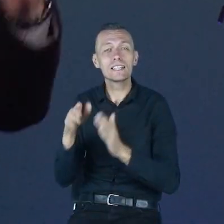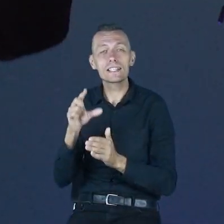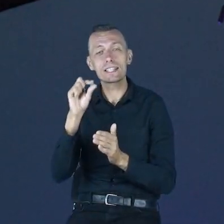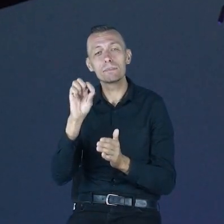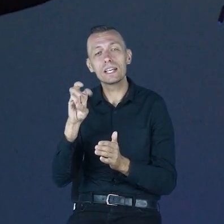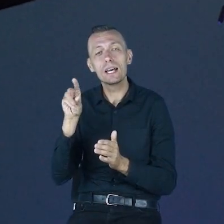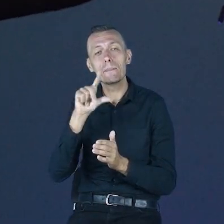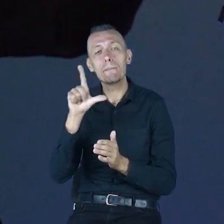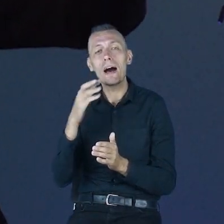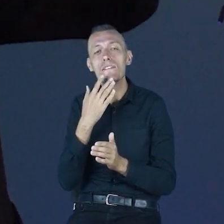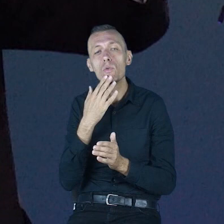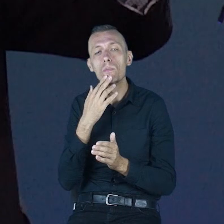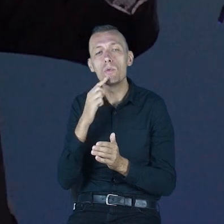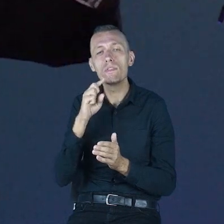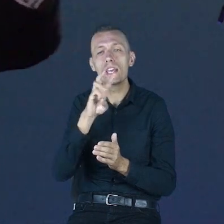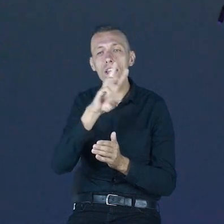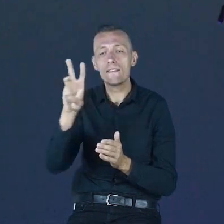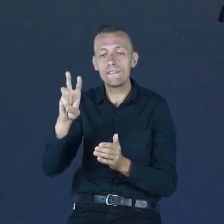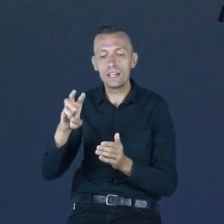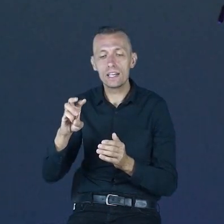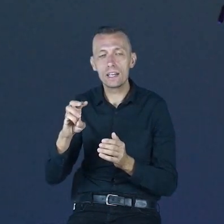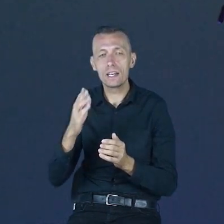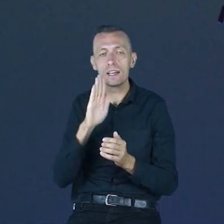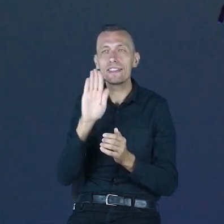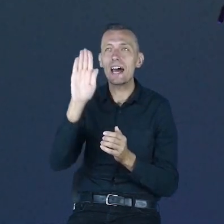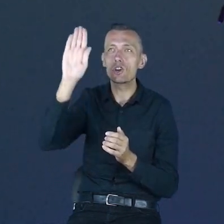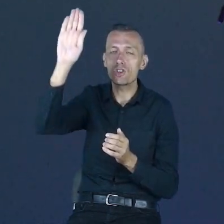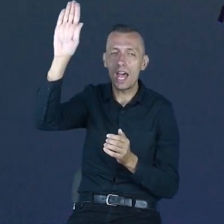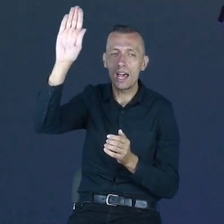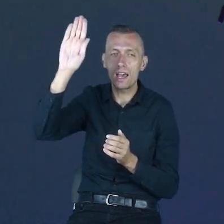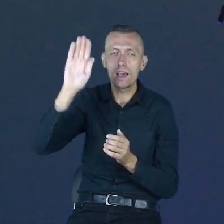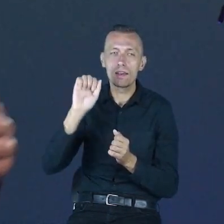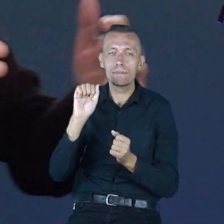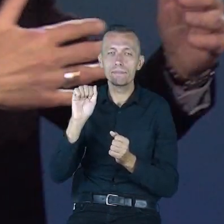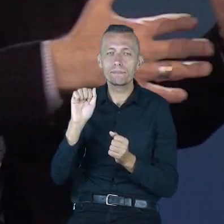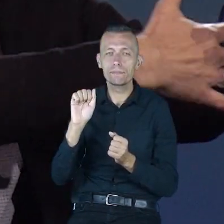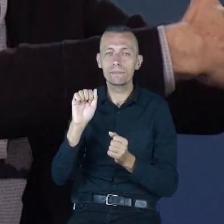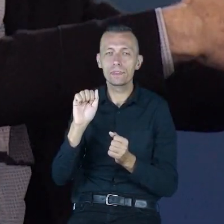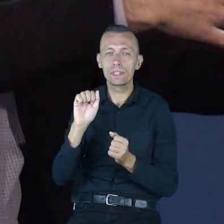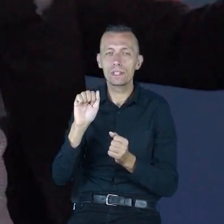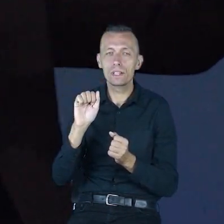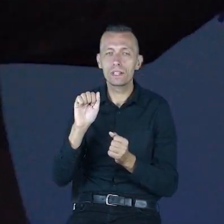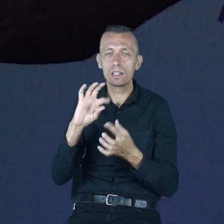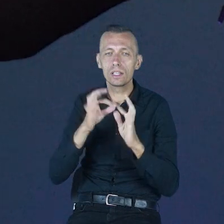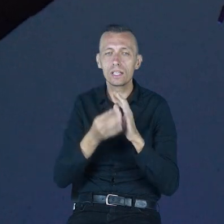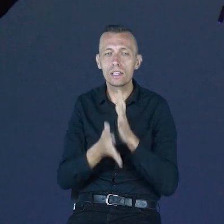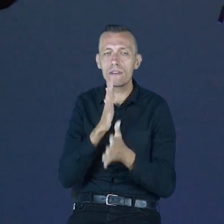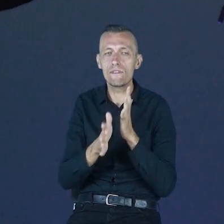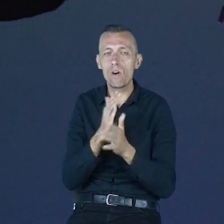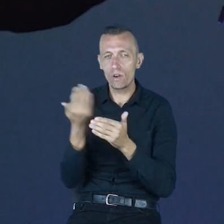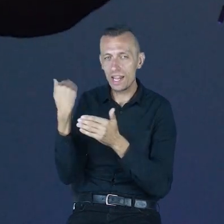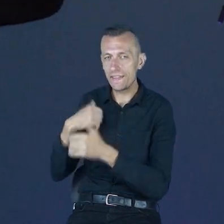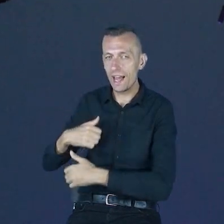Ta tarcza wiary była potężna. Ona zasłaniała całego wojownika i gdy byli oni wszyscy w szyku bojowym